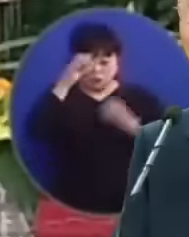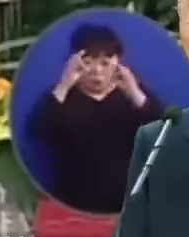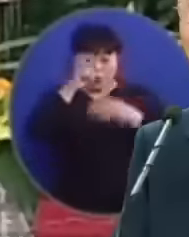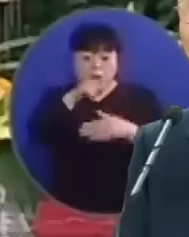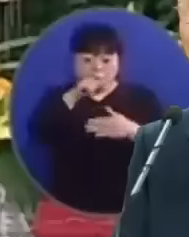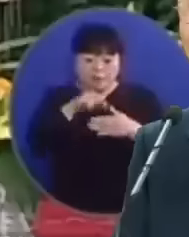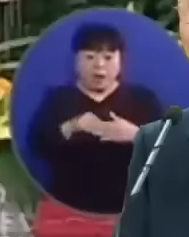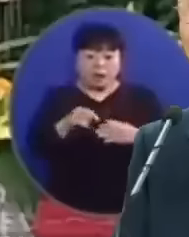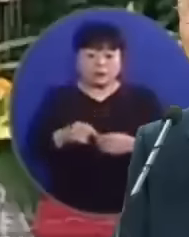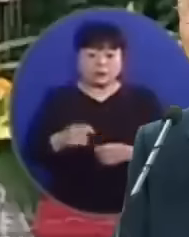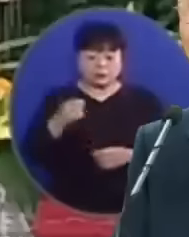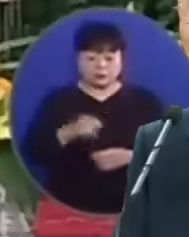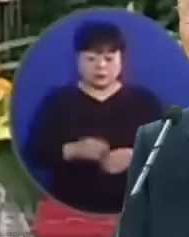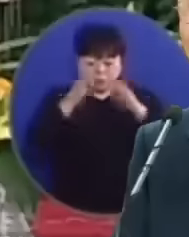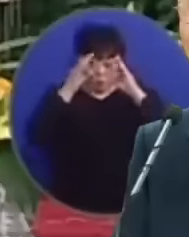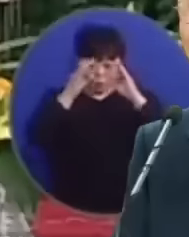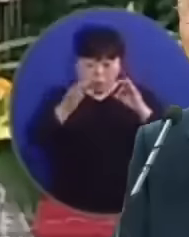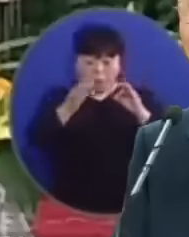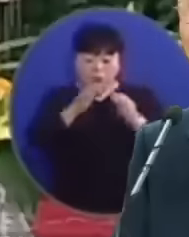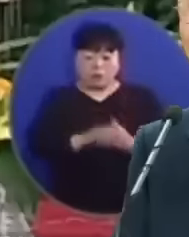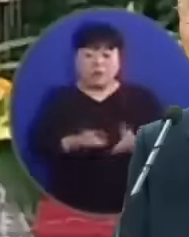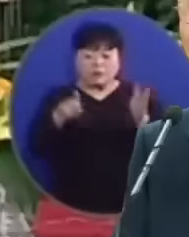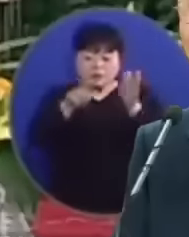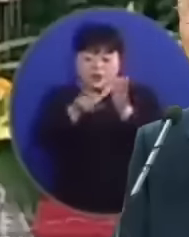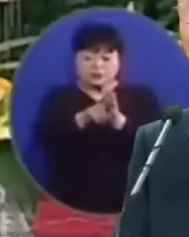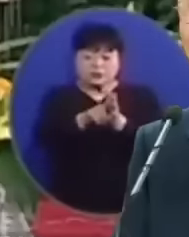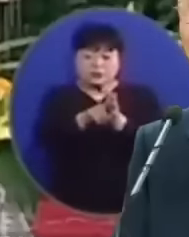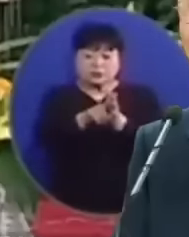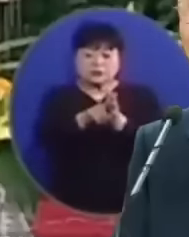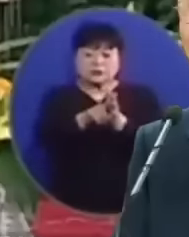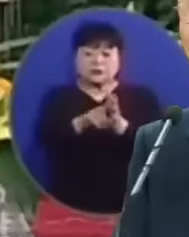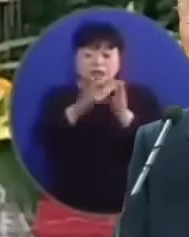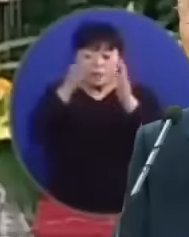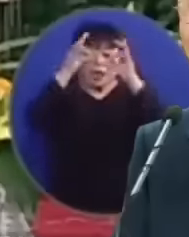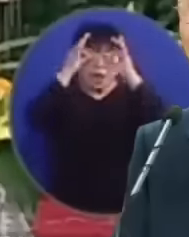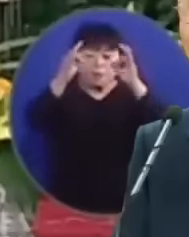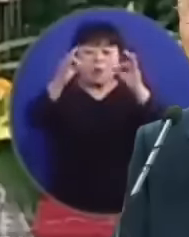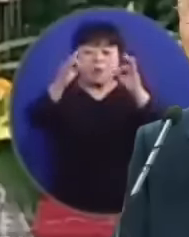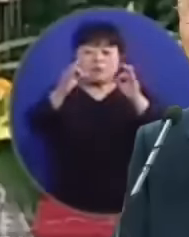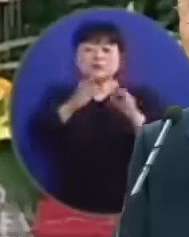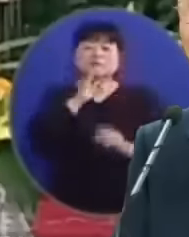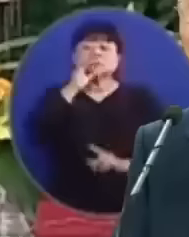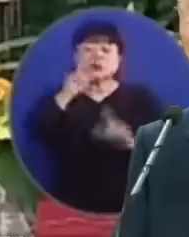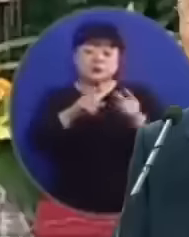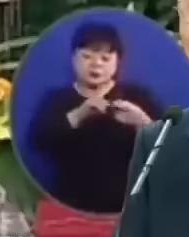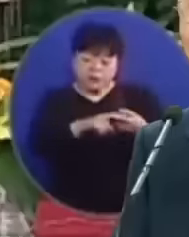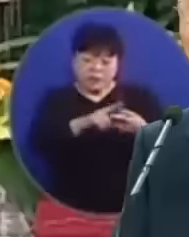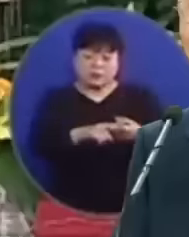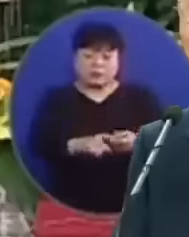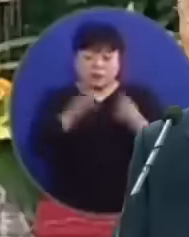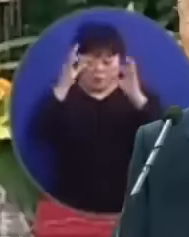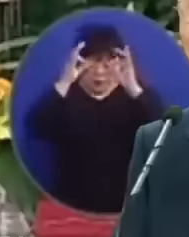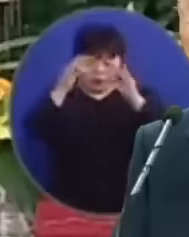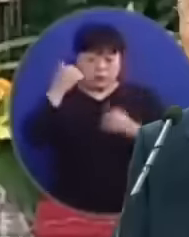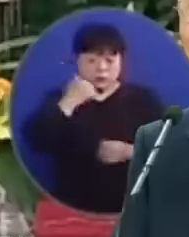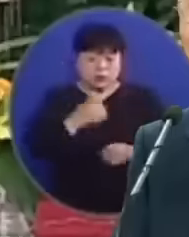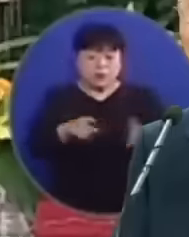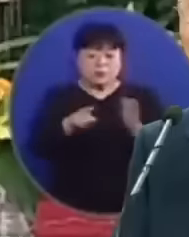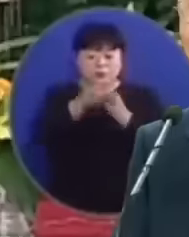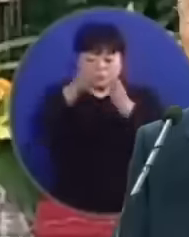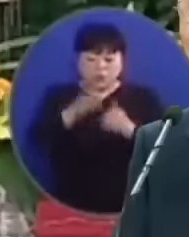마음으로 영안으로 바라보던 믿음은 바라봄의 실상인 것입니다. 바라보는 대상은 믿음을